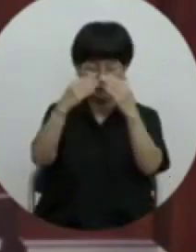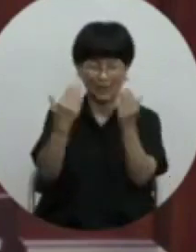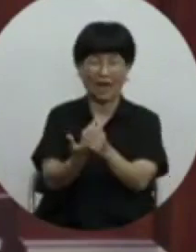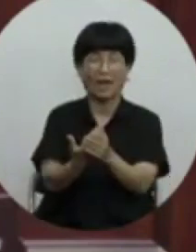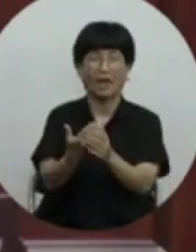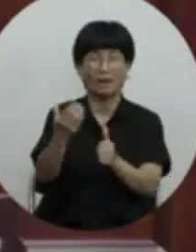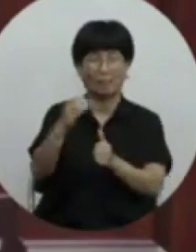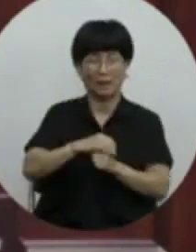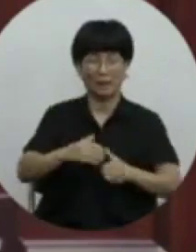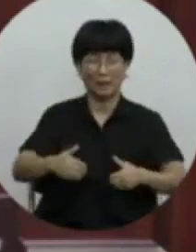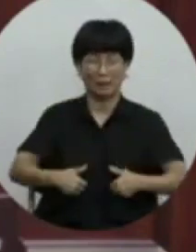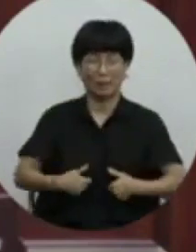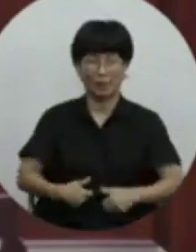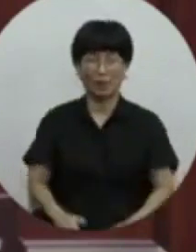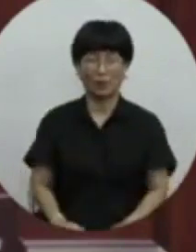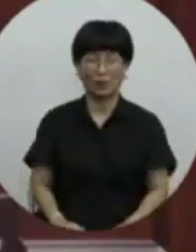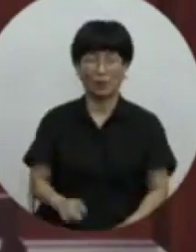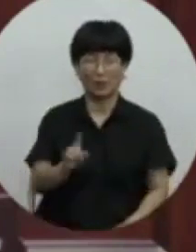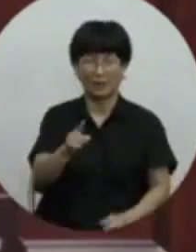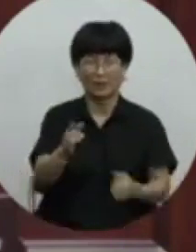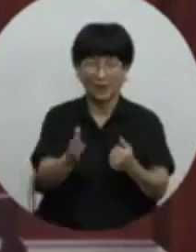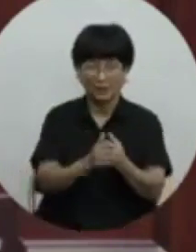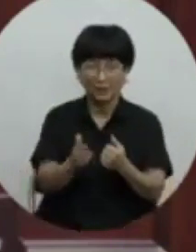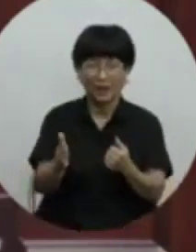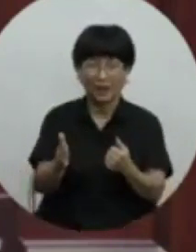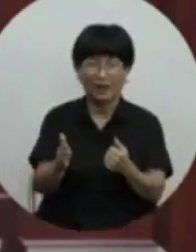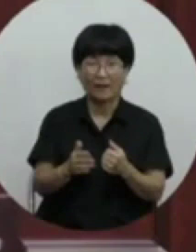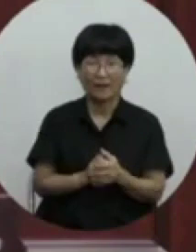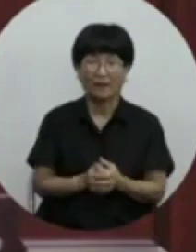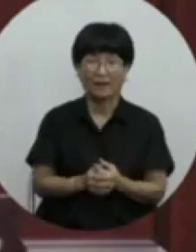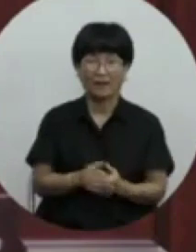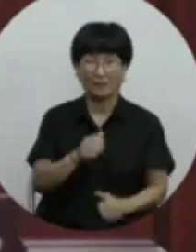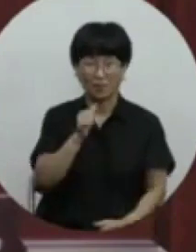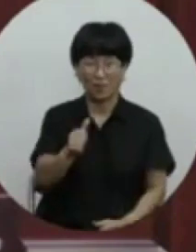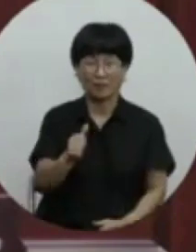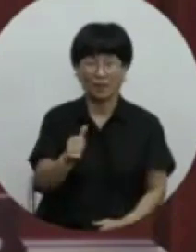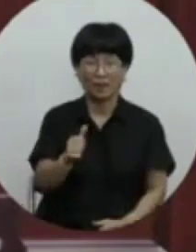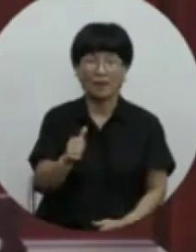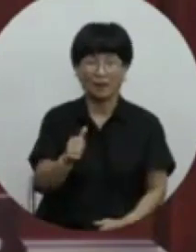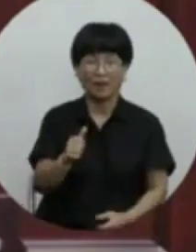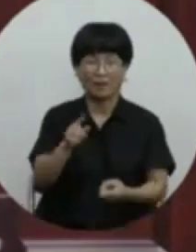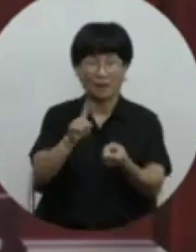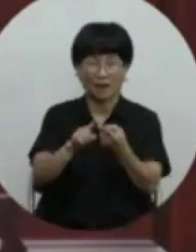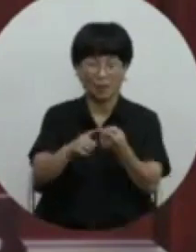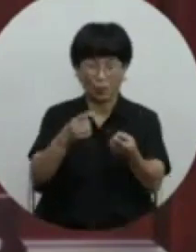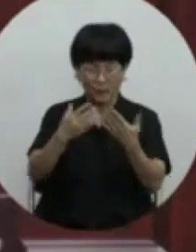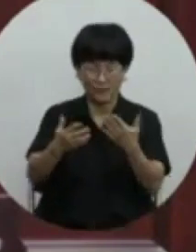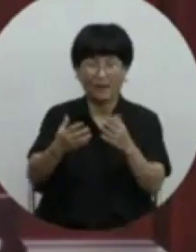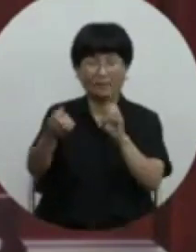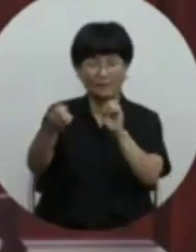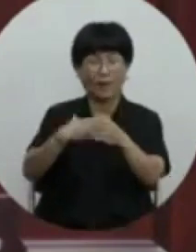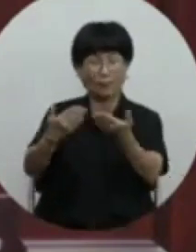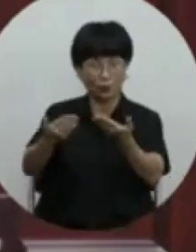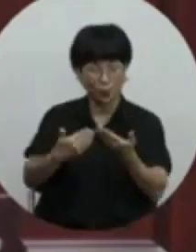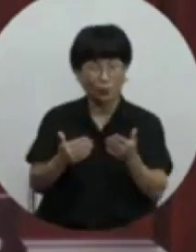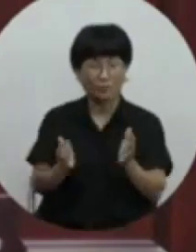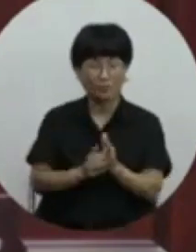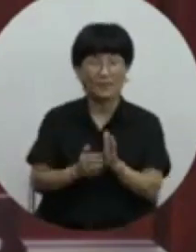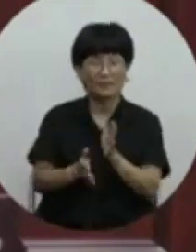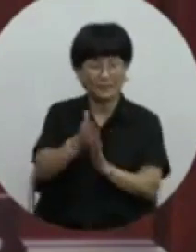한다는 전제조건입니다. 이에 대해서도 우리 절대 그렇지 않는다는 답을 주셨습니다. 시장님